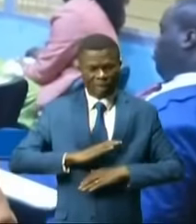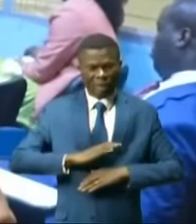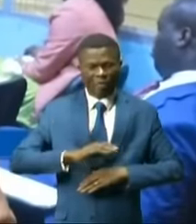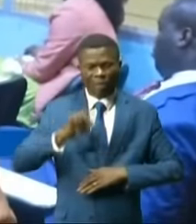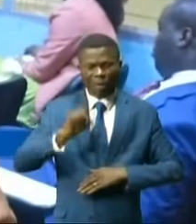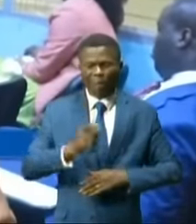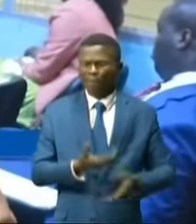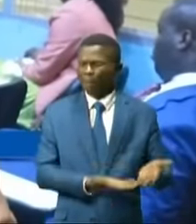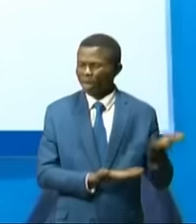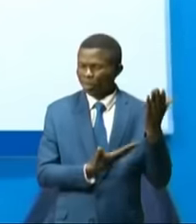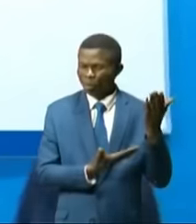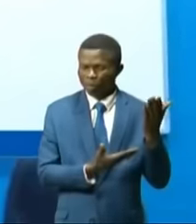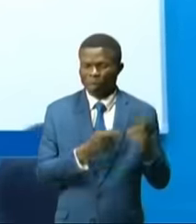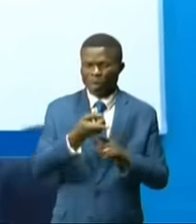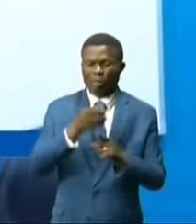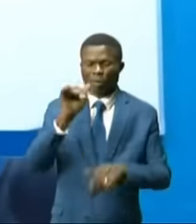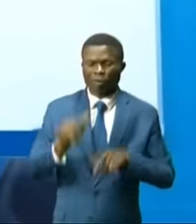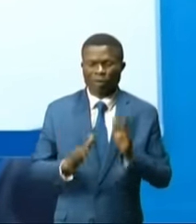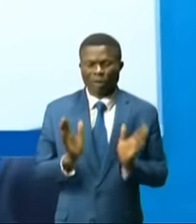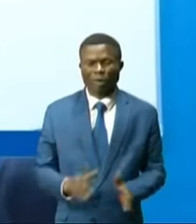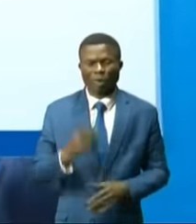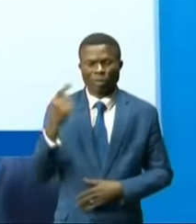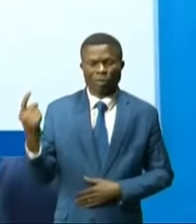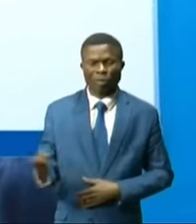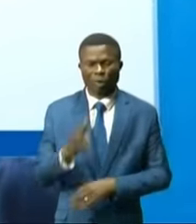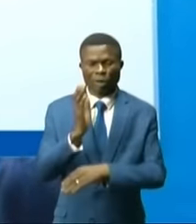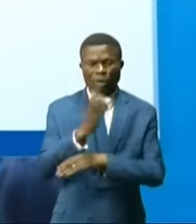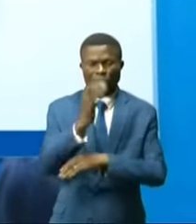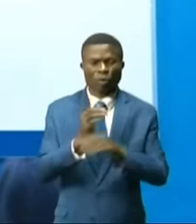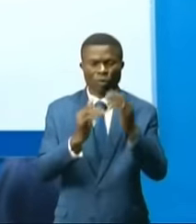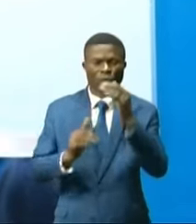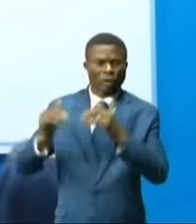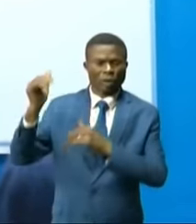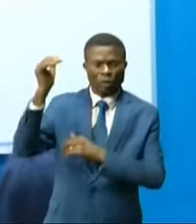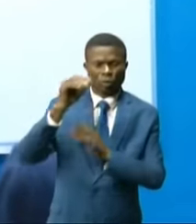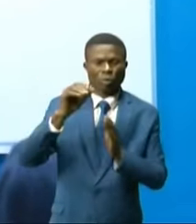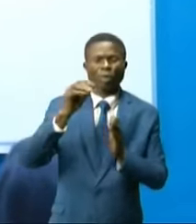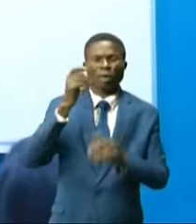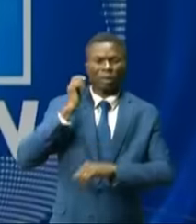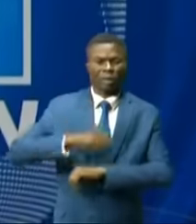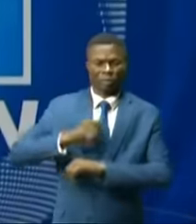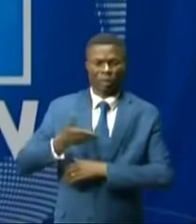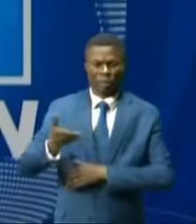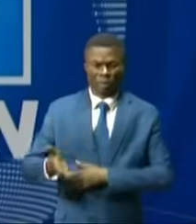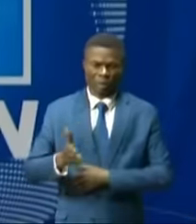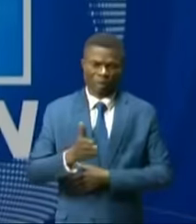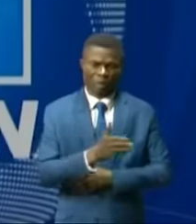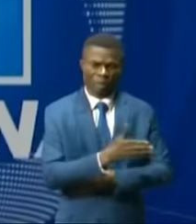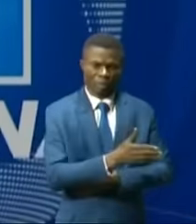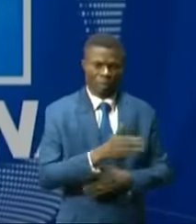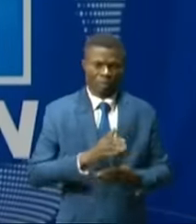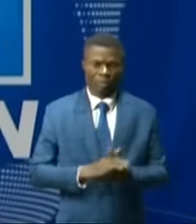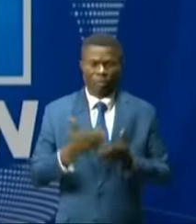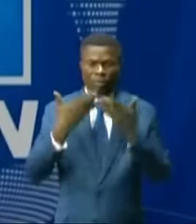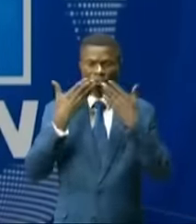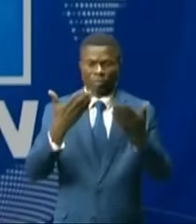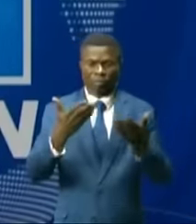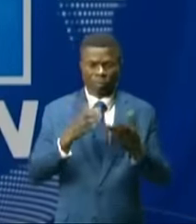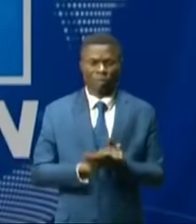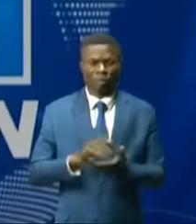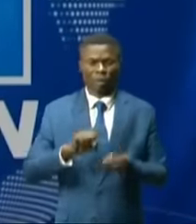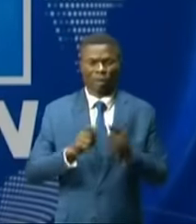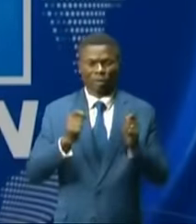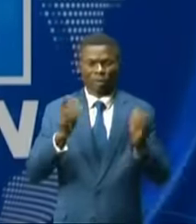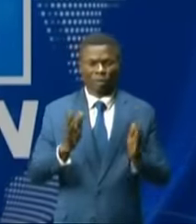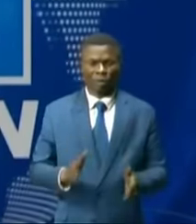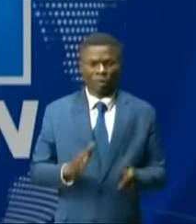prioritaire exprimé par le secrétaire permanent du Conseil supérieur de la magistrature. Merci Edith Chalakatala pour